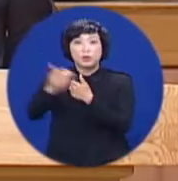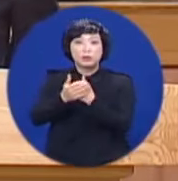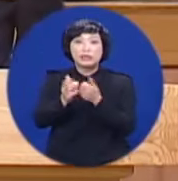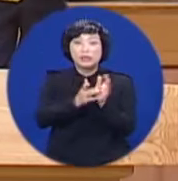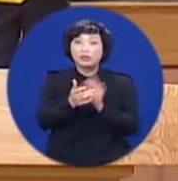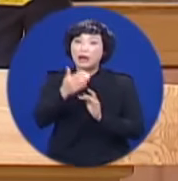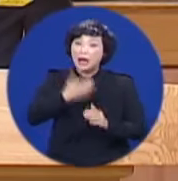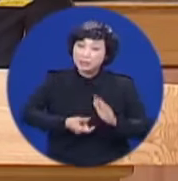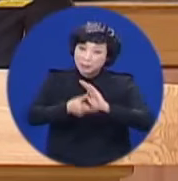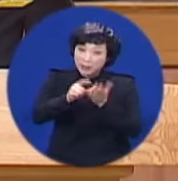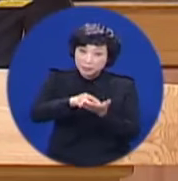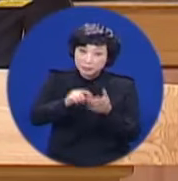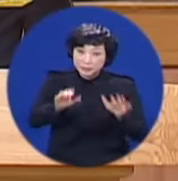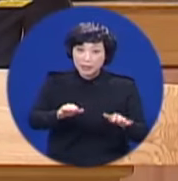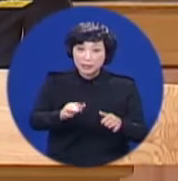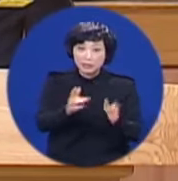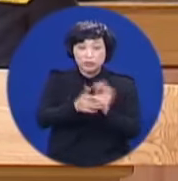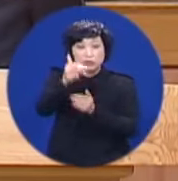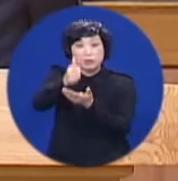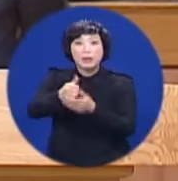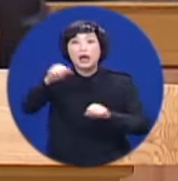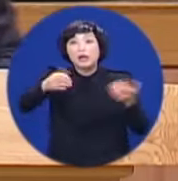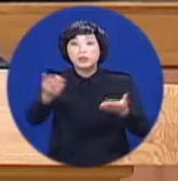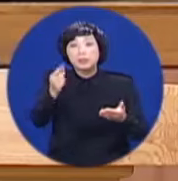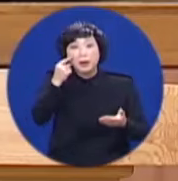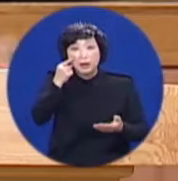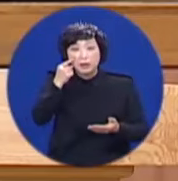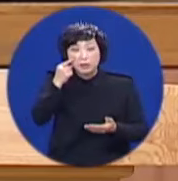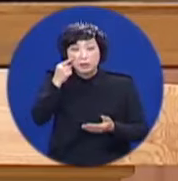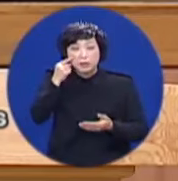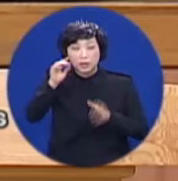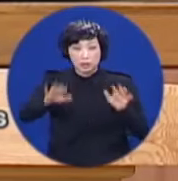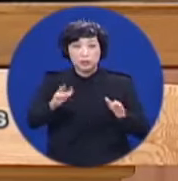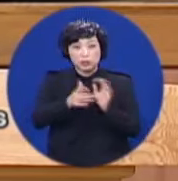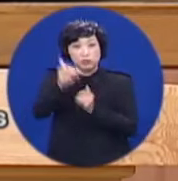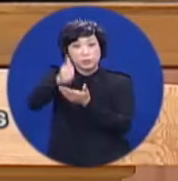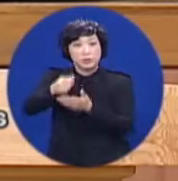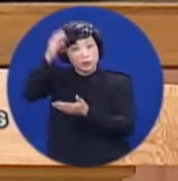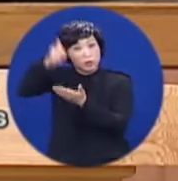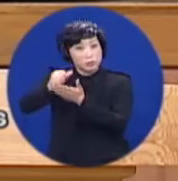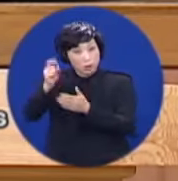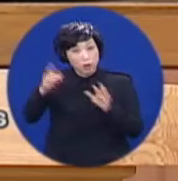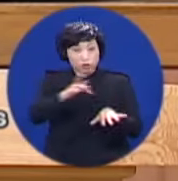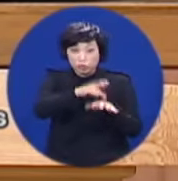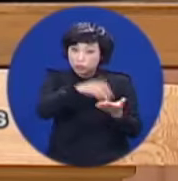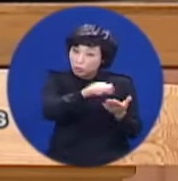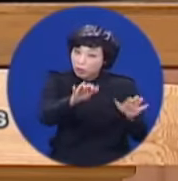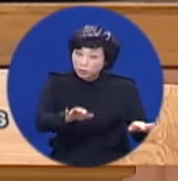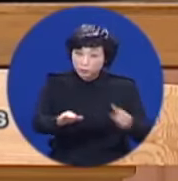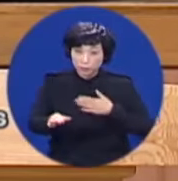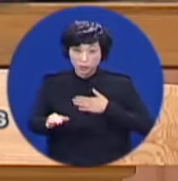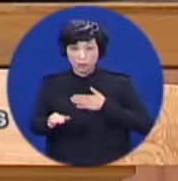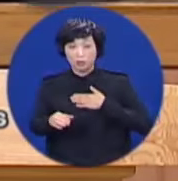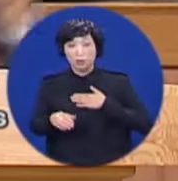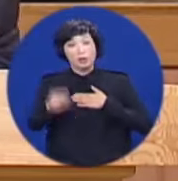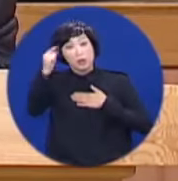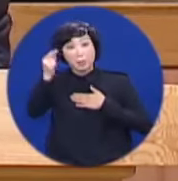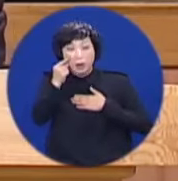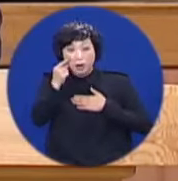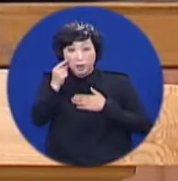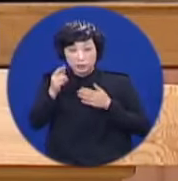예수님이 성령으로 귀신을 쫓아내서 그러면 나도 성령이 임하면 예수 이름은 귀신이